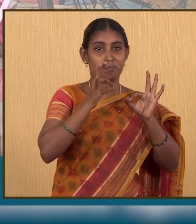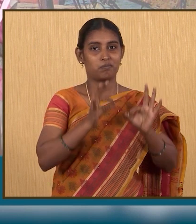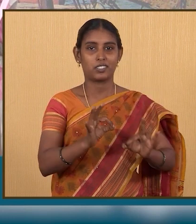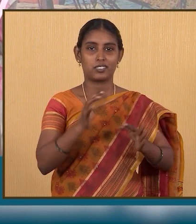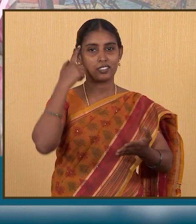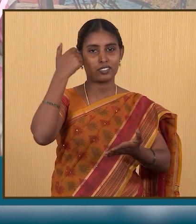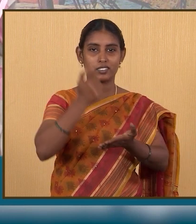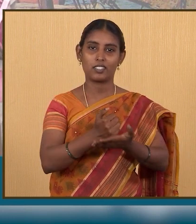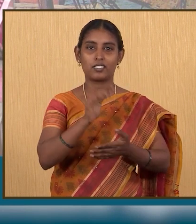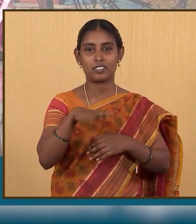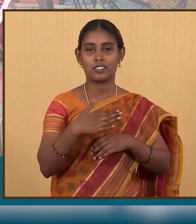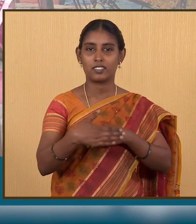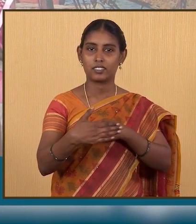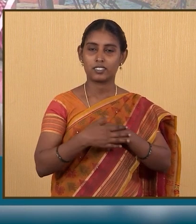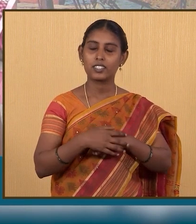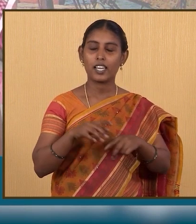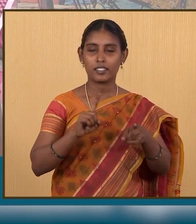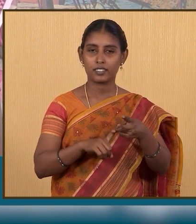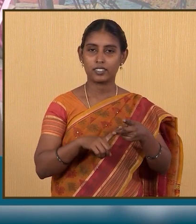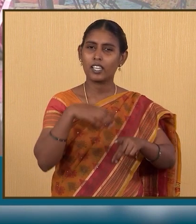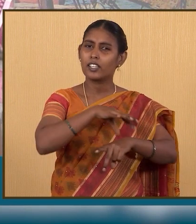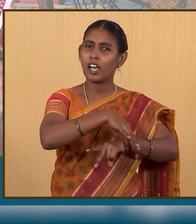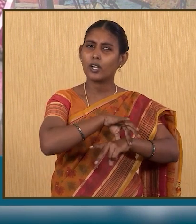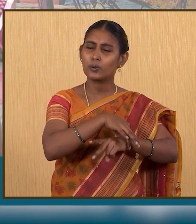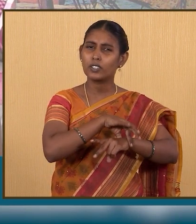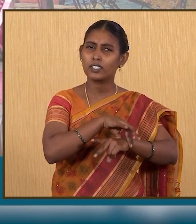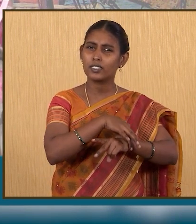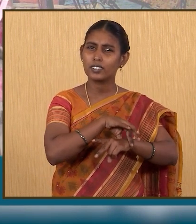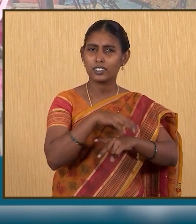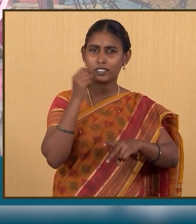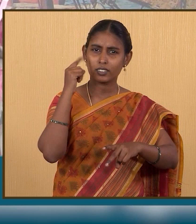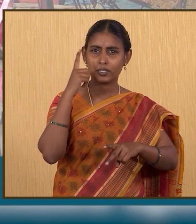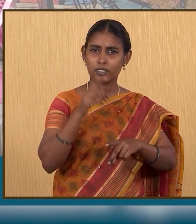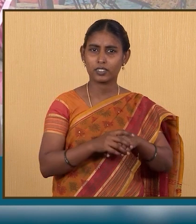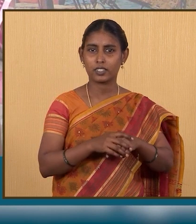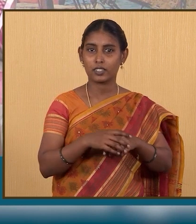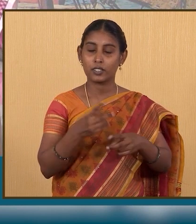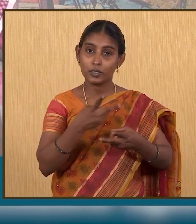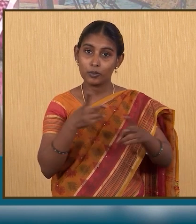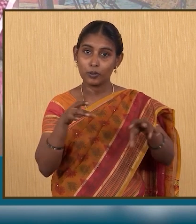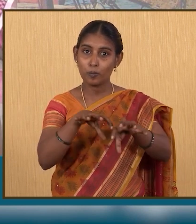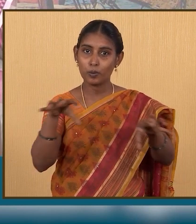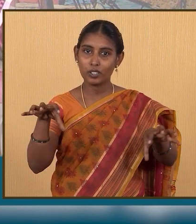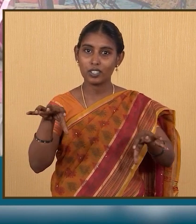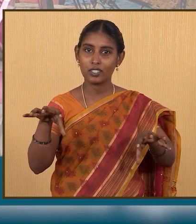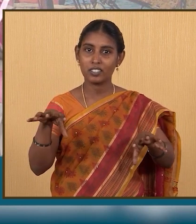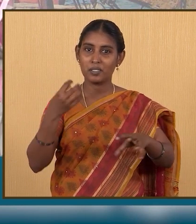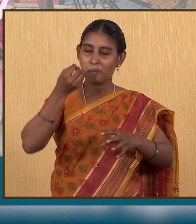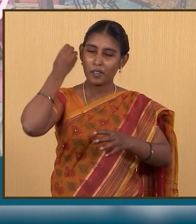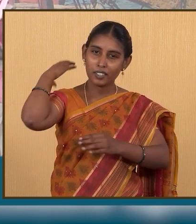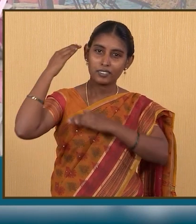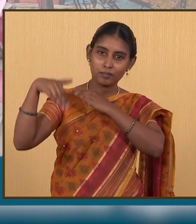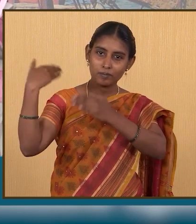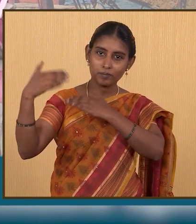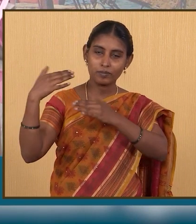சான்றாக இருக்குது. அருங்காட்சியகங்கள், அருங்காட்சியகங்கள்லாம் இந்த வரலாற்று மதிப்புமிக்க பொருட்கள்,